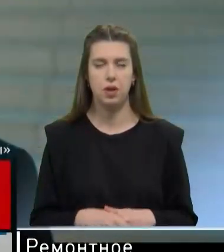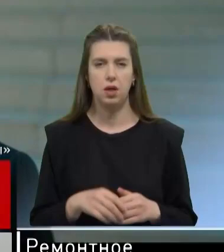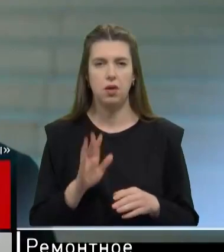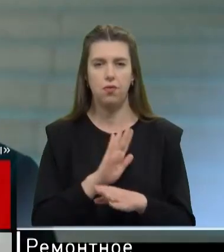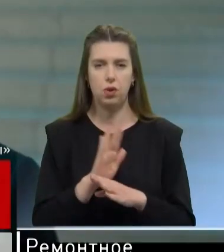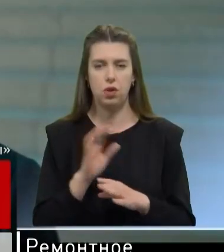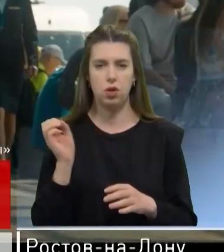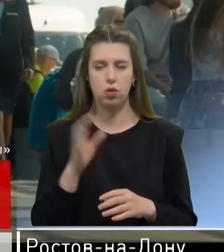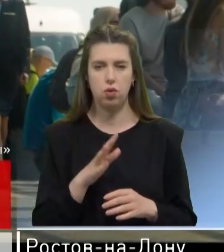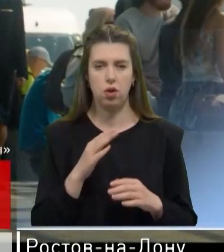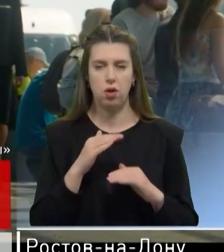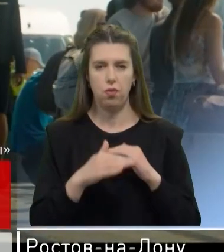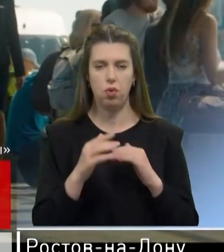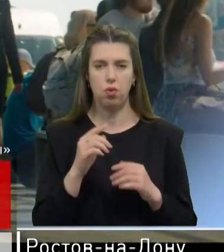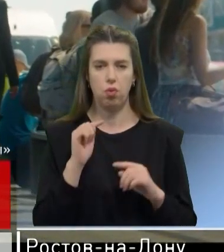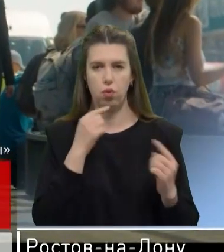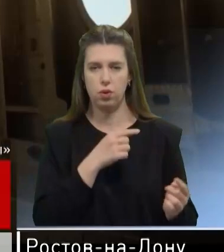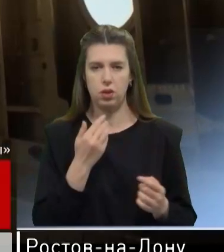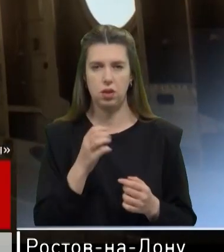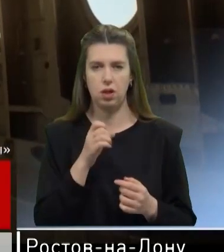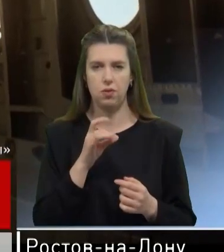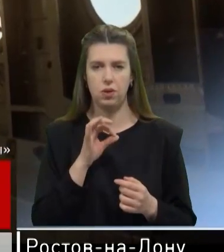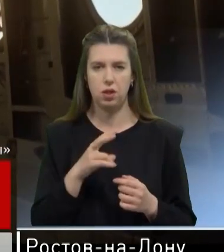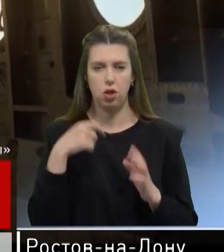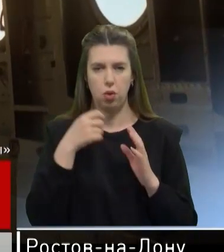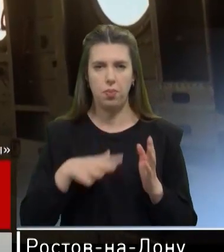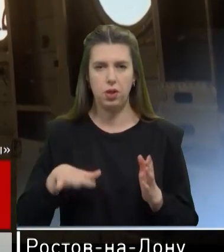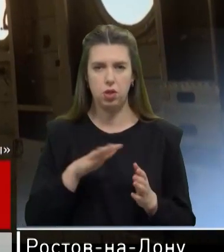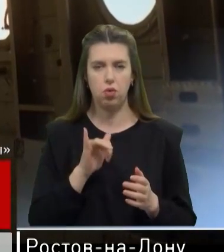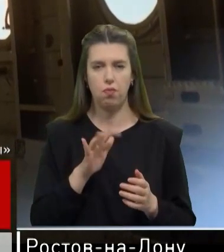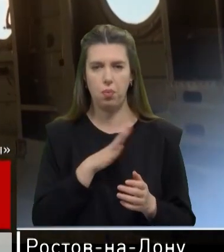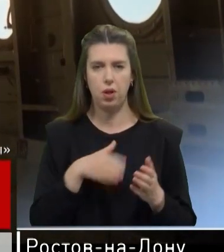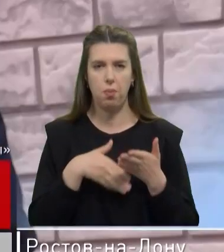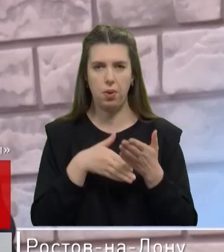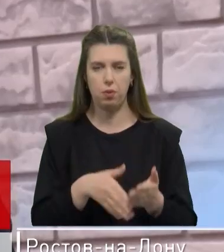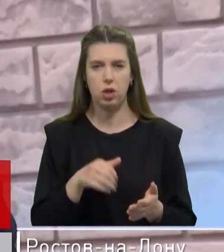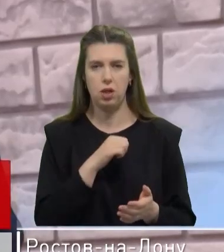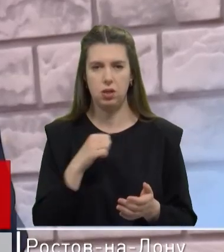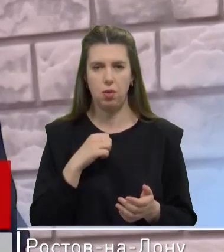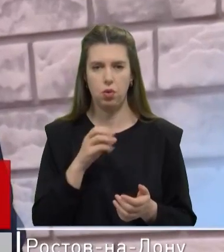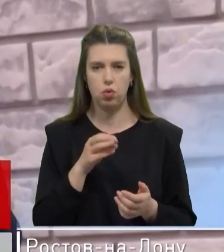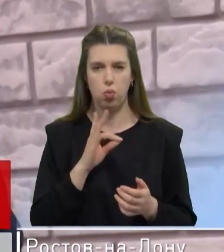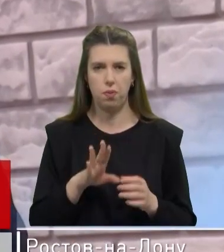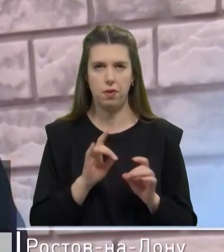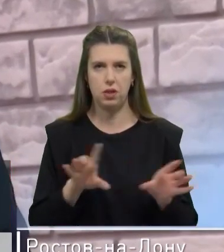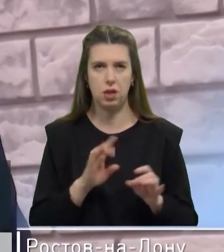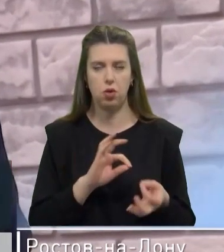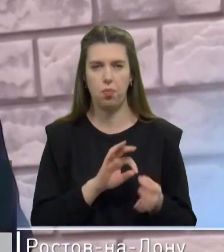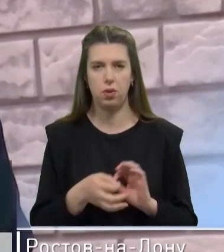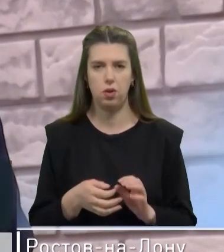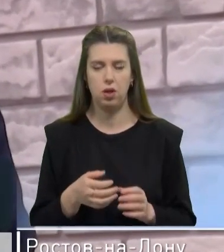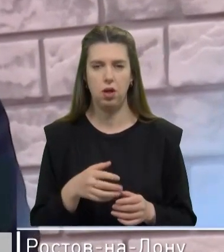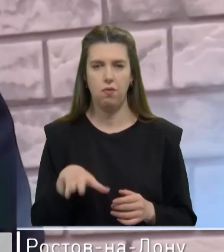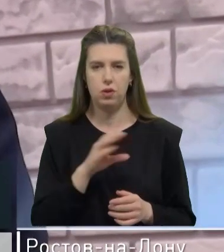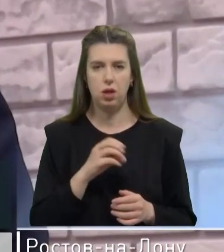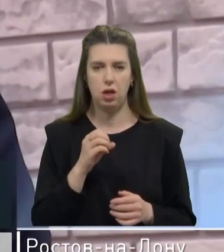Картина «На солнце вдоль рядов кукурузы» – работа Сарика Андреасяна. На съемочной площадке у него был помощник – сам Дамир Юсупов. Когда работали с